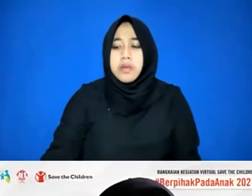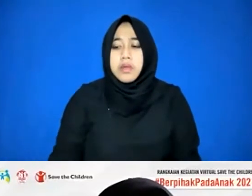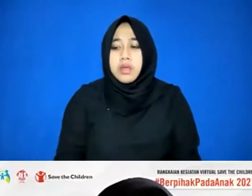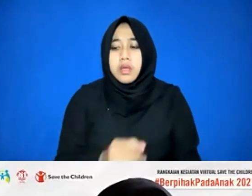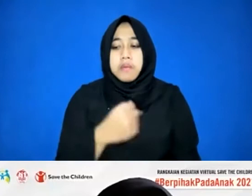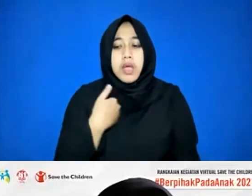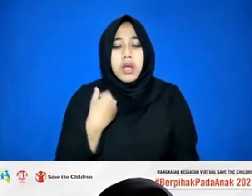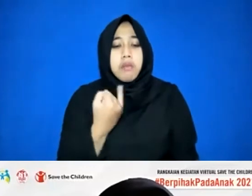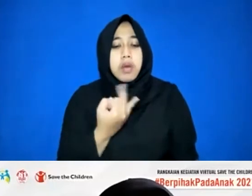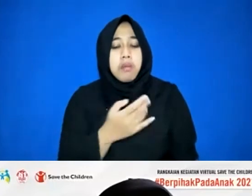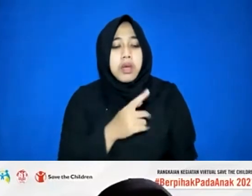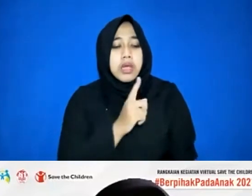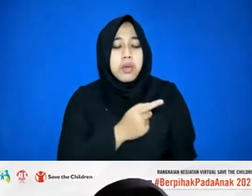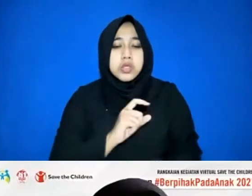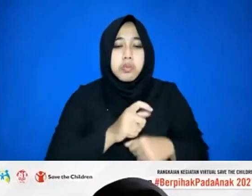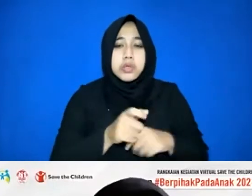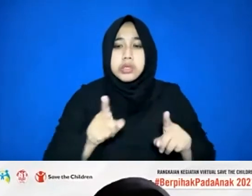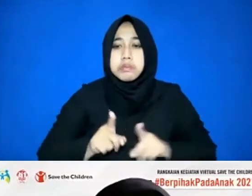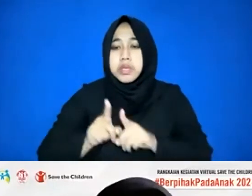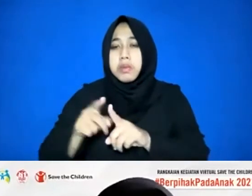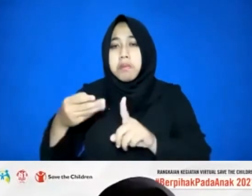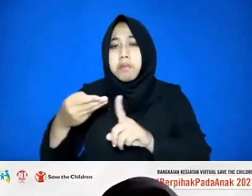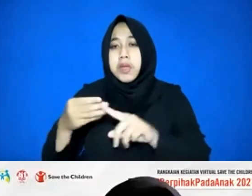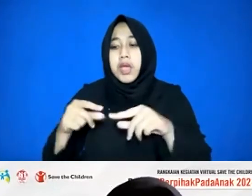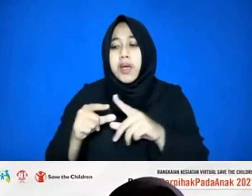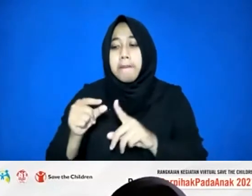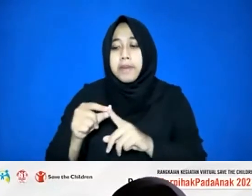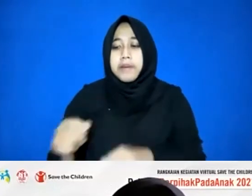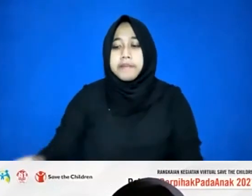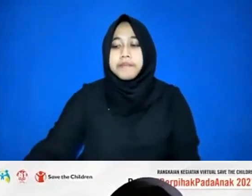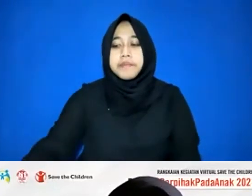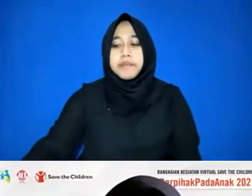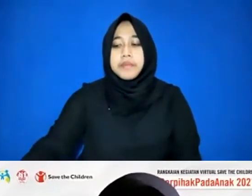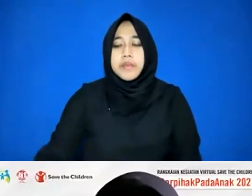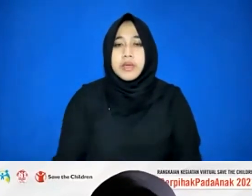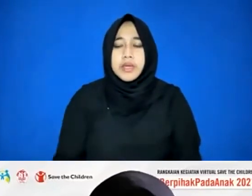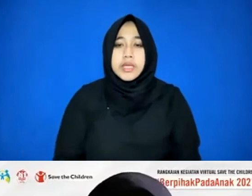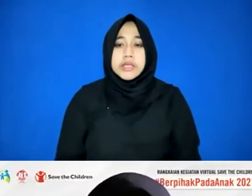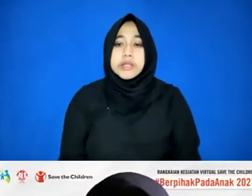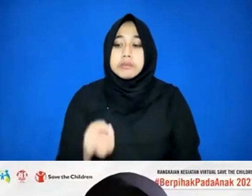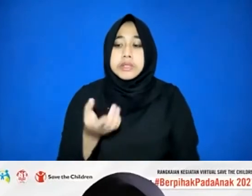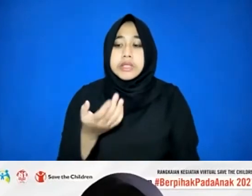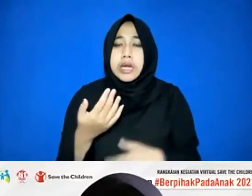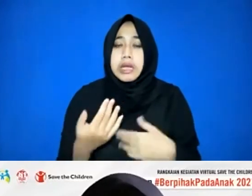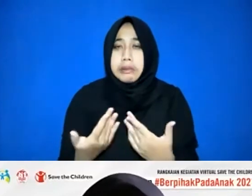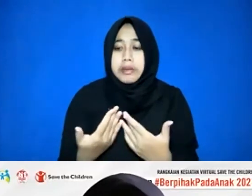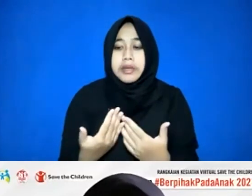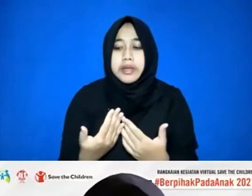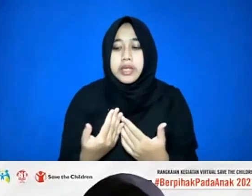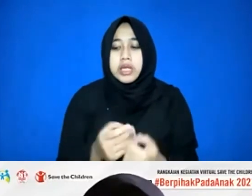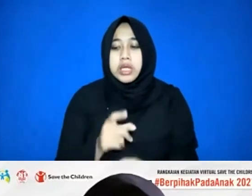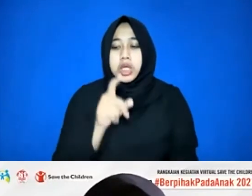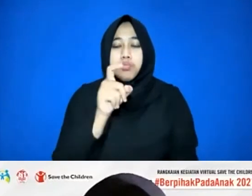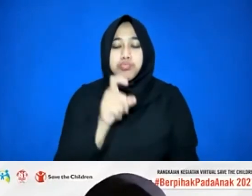beberapa yang masih dalam proses pendampingan BAP Mas. Jadi gini Mbak Sofi, sementara Ya. karena